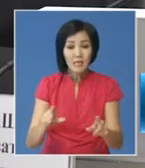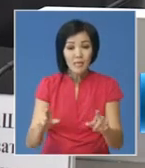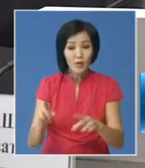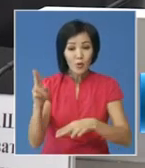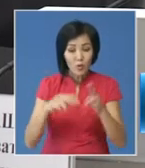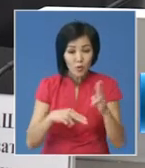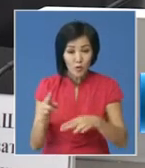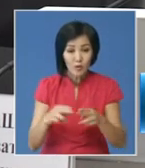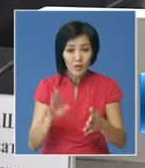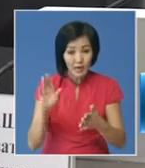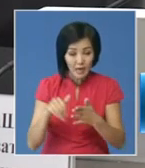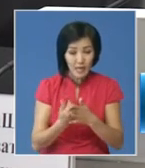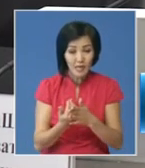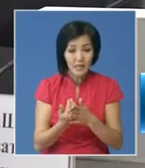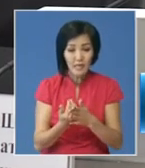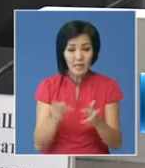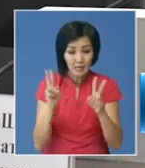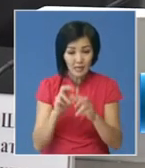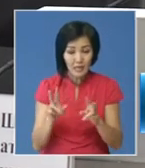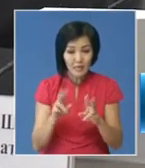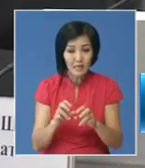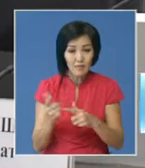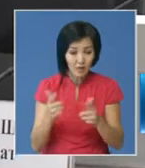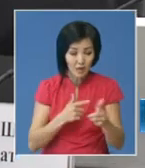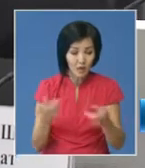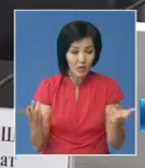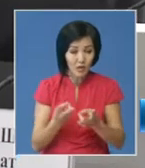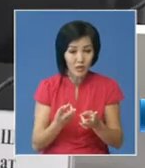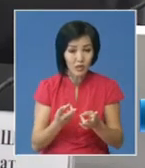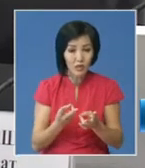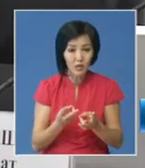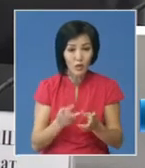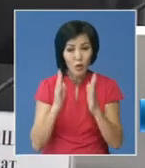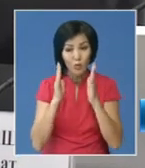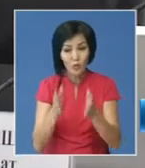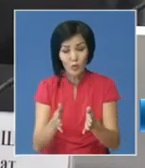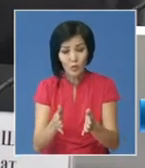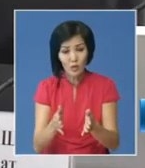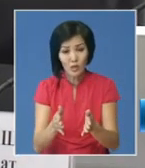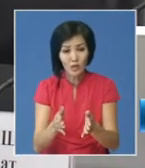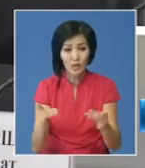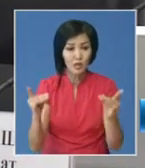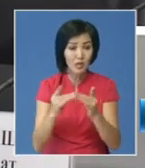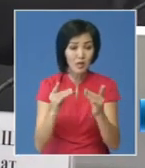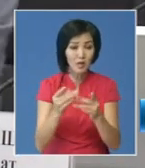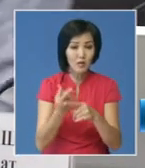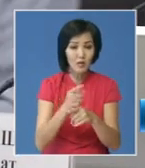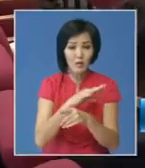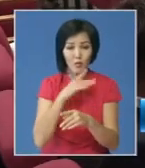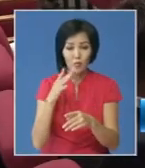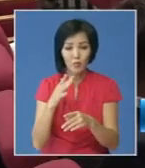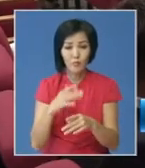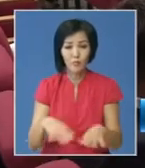ұзын тұрғын үйден адамдар қалай кіріп, қалай шығады. Соны қарастыру керек. Бұл тұрғын үй кешенін емес, жатақханаға көбірек құсайды.